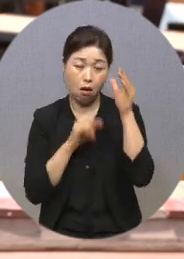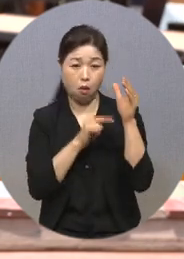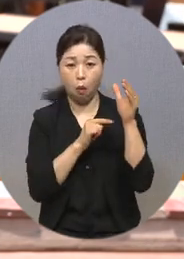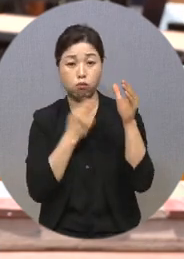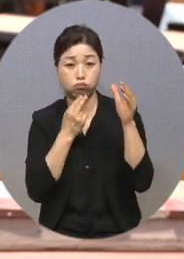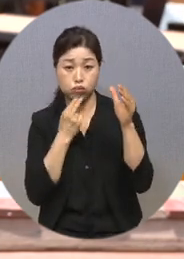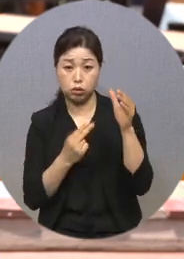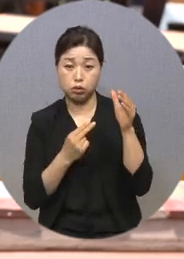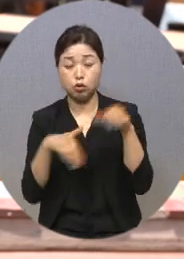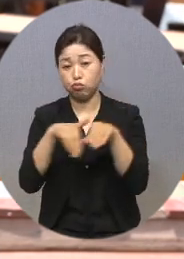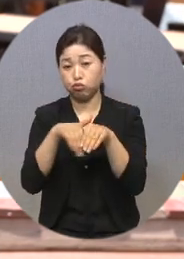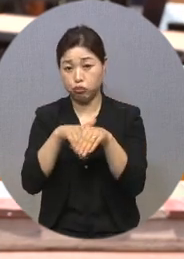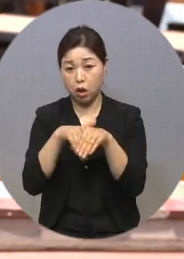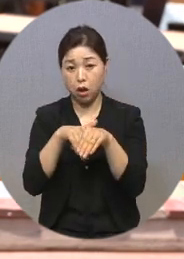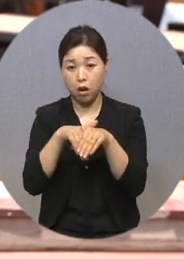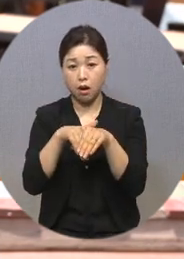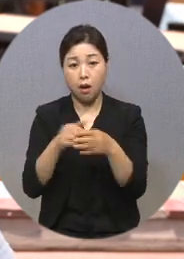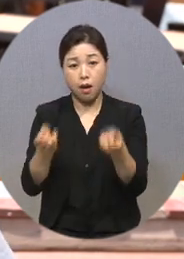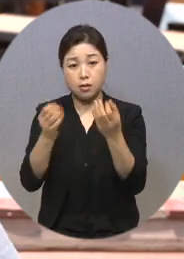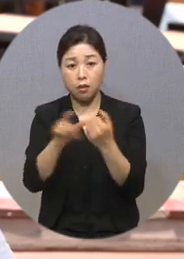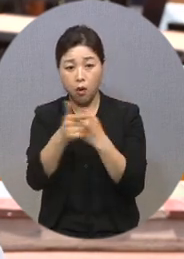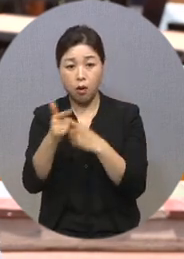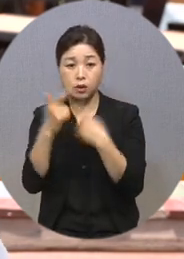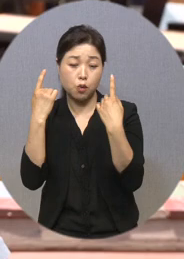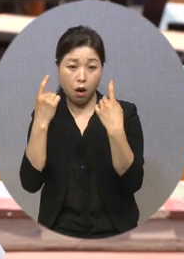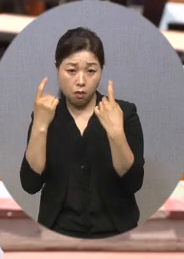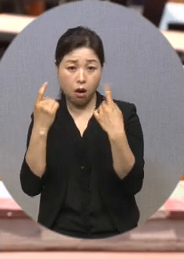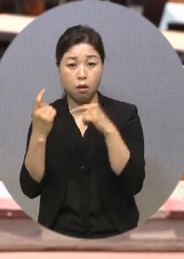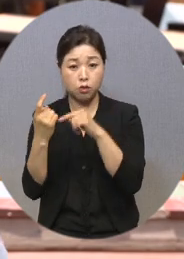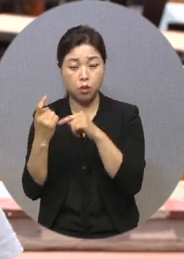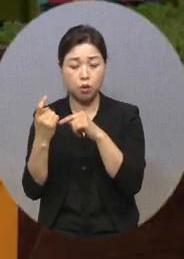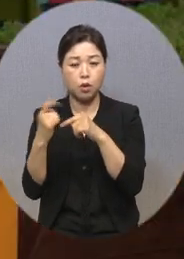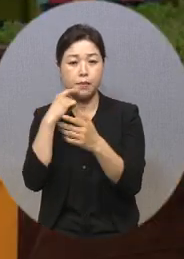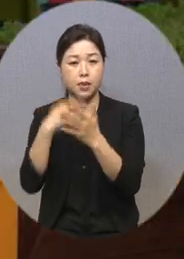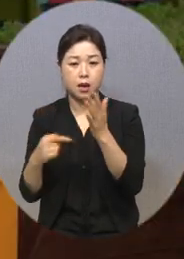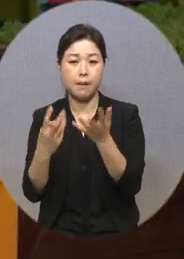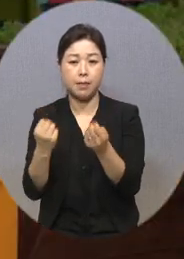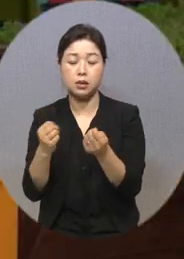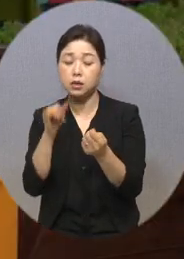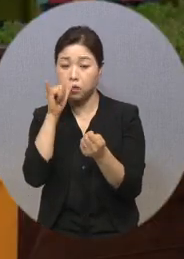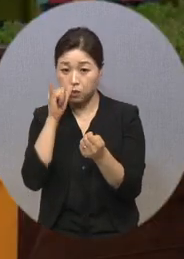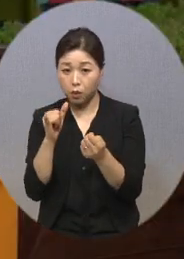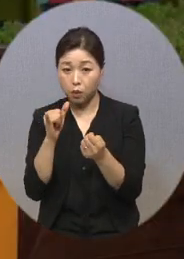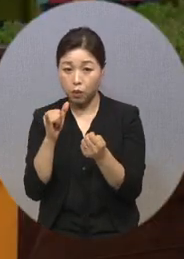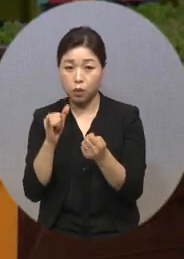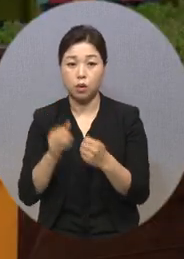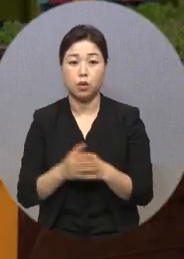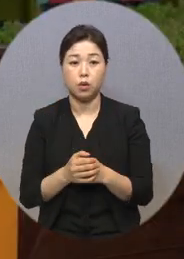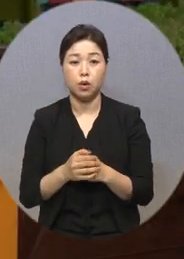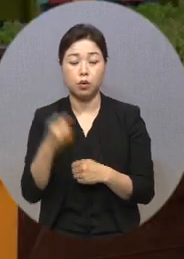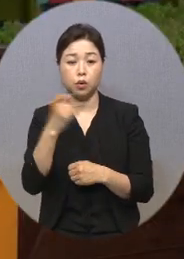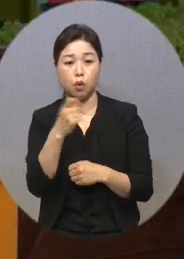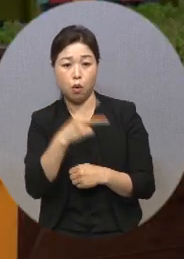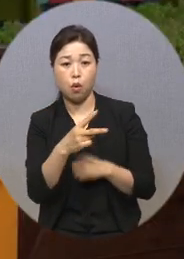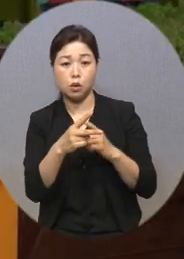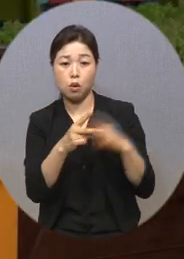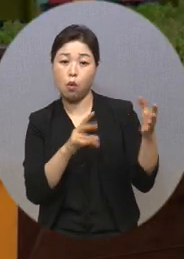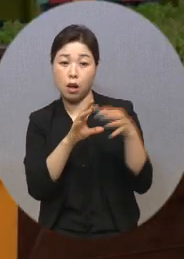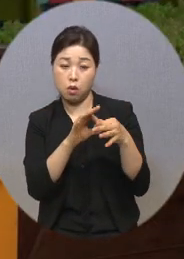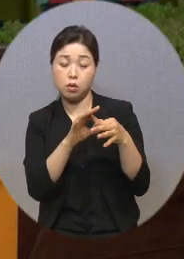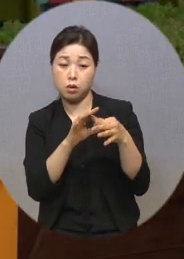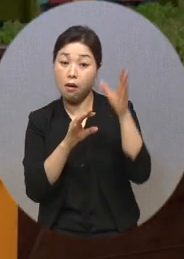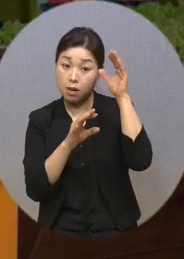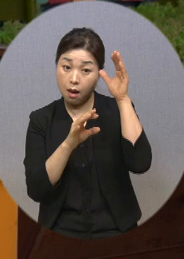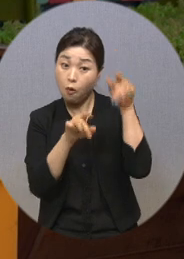어떤 문화콘텐츠 나 여러가지 관광 적인 부분에서도 많은 좀 손에도 보고 또 그로 인해서 이익도 굉장히